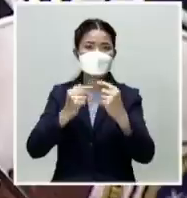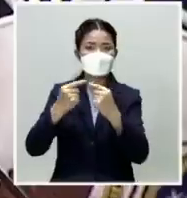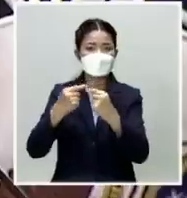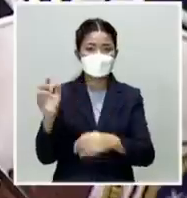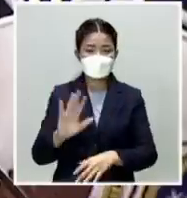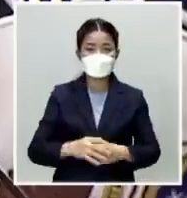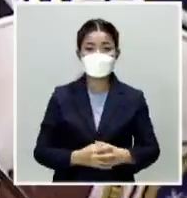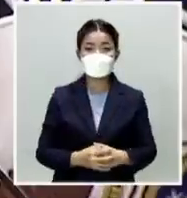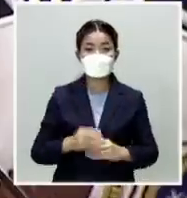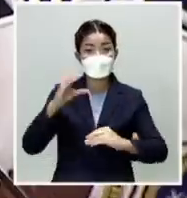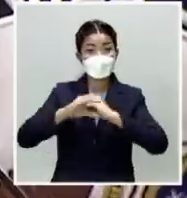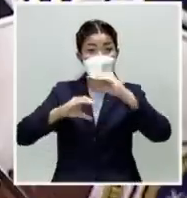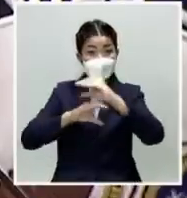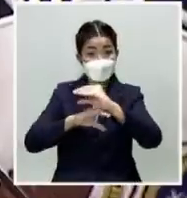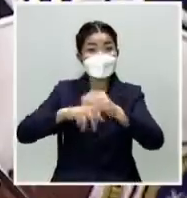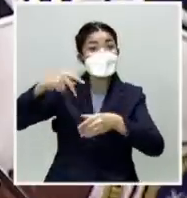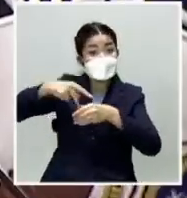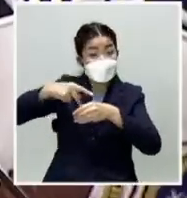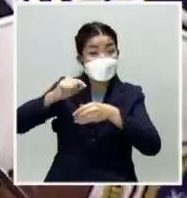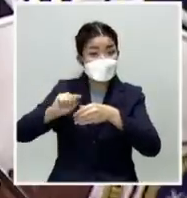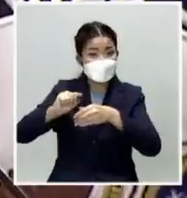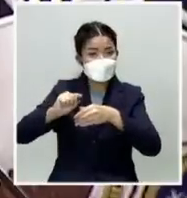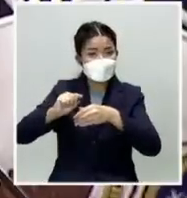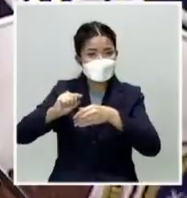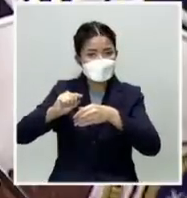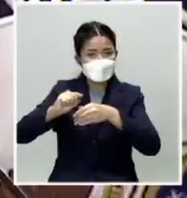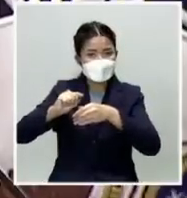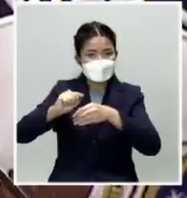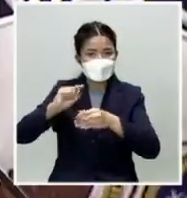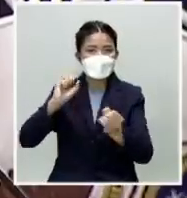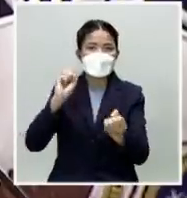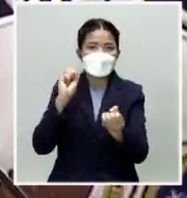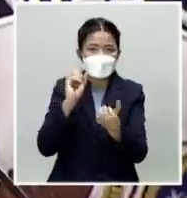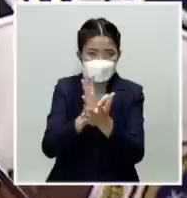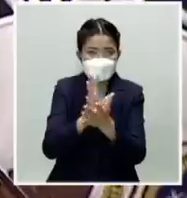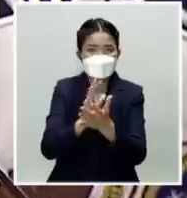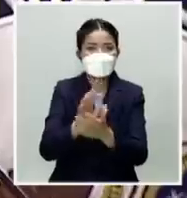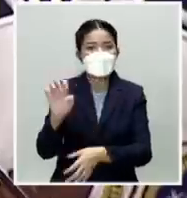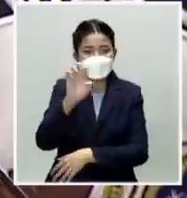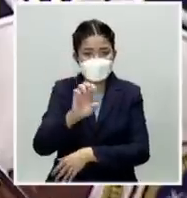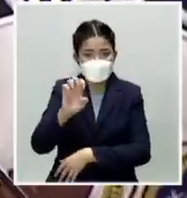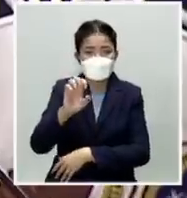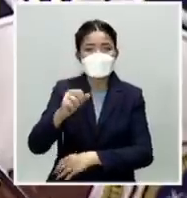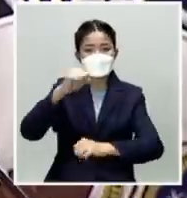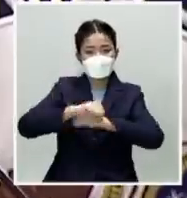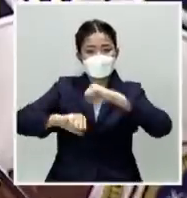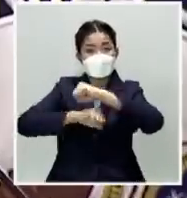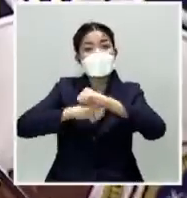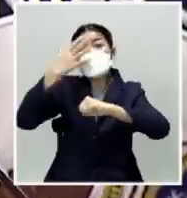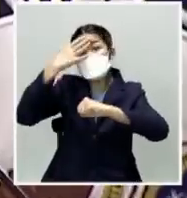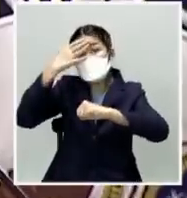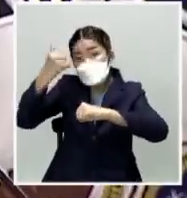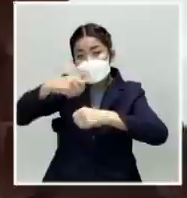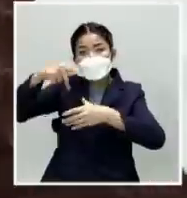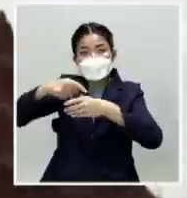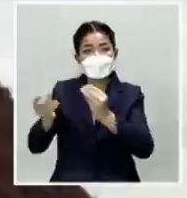ะทั้งนี้โครงการพลังงาน Nord Stream 2ซึ่งเป็นโครงการที่สร้างความแตกแยกในยุโรปมากที่สุดถูกสร้างขึ้นเพื่อส่งก๊าซเพิ่ม2